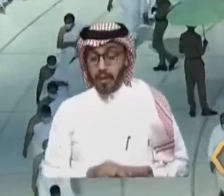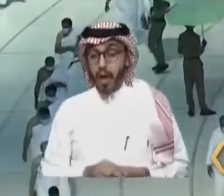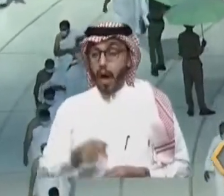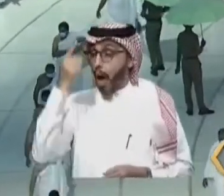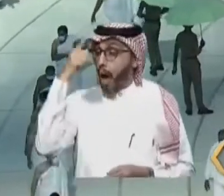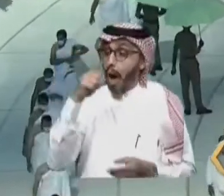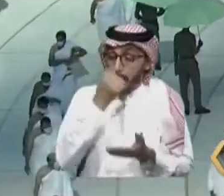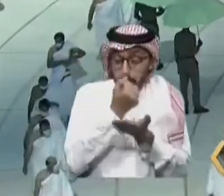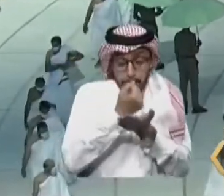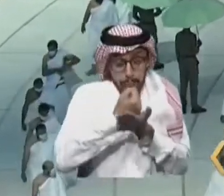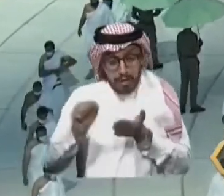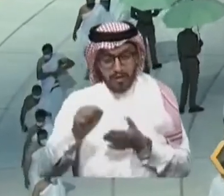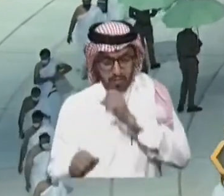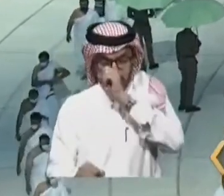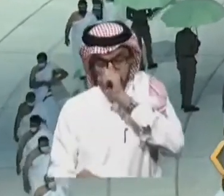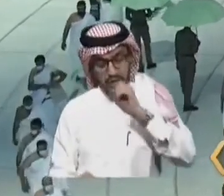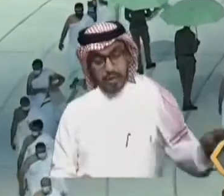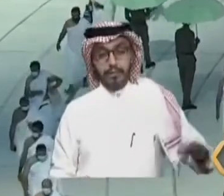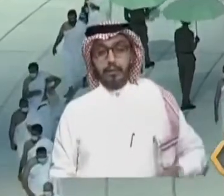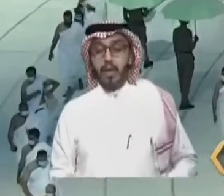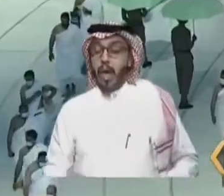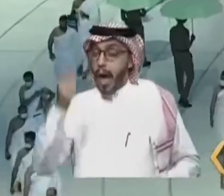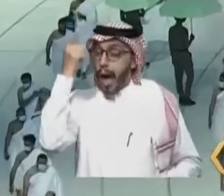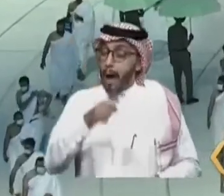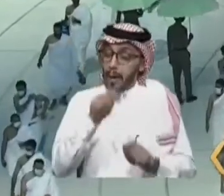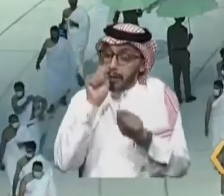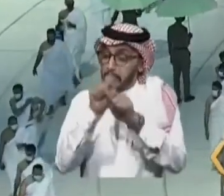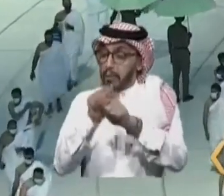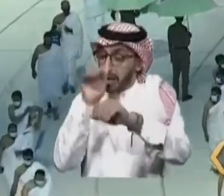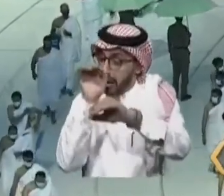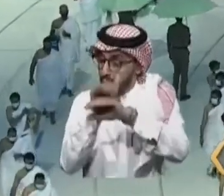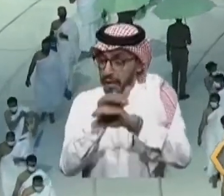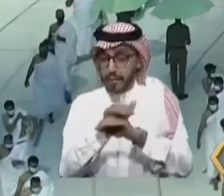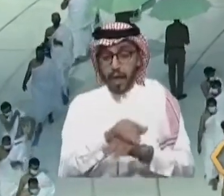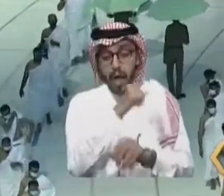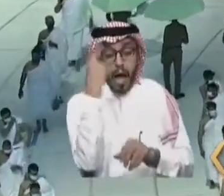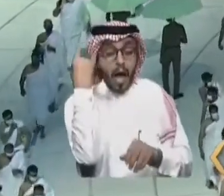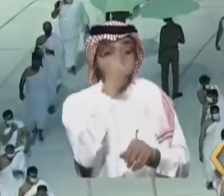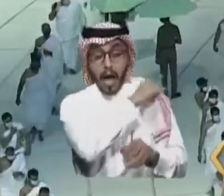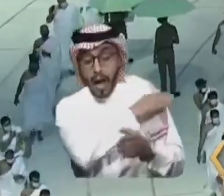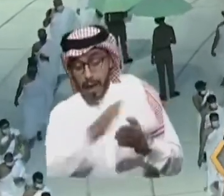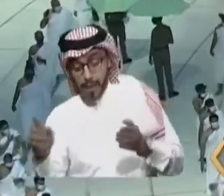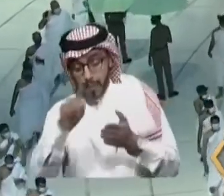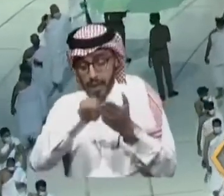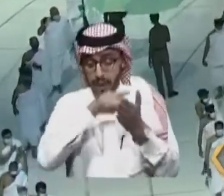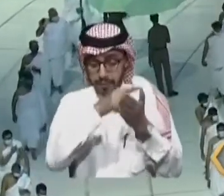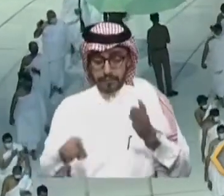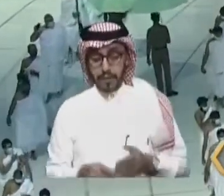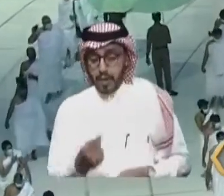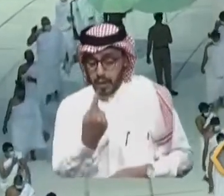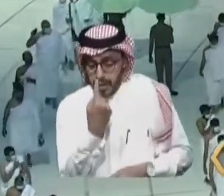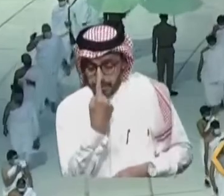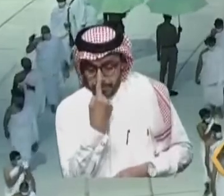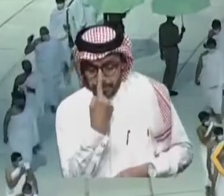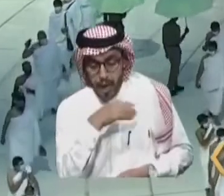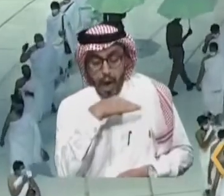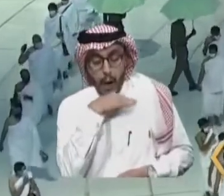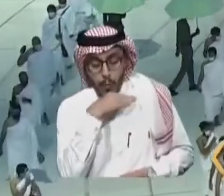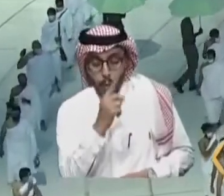واجتنابا للحرام الخبيث، وأمرا بالمعروف ونهيا عن المنكر، وبرا